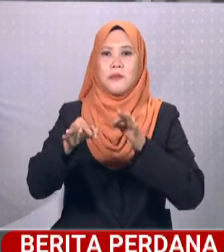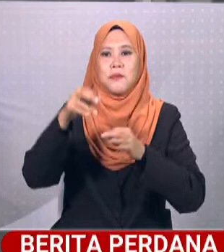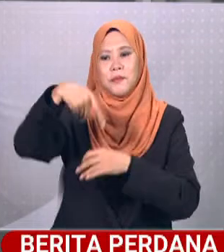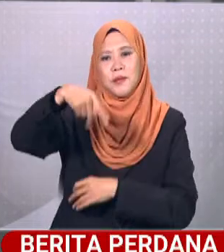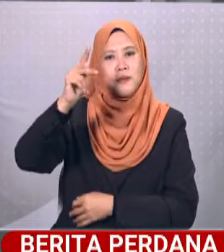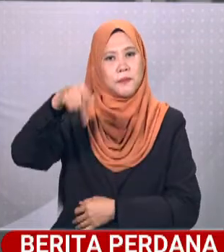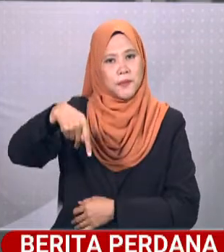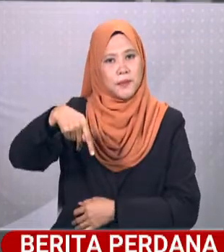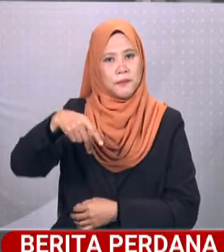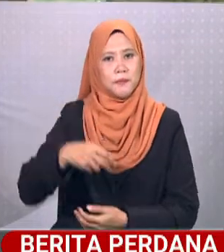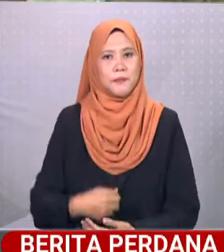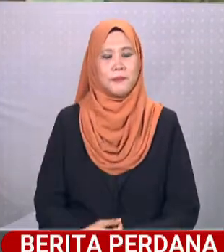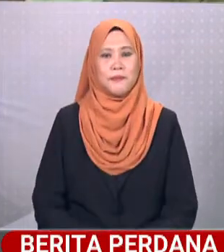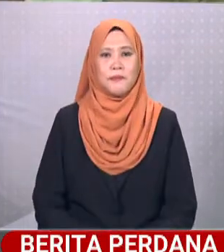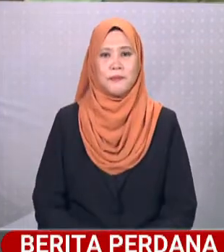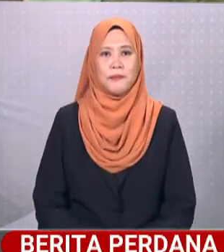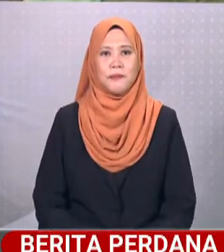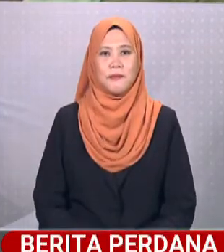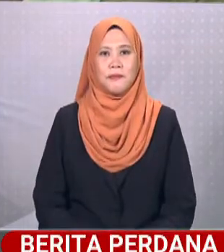PKP.